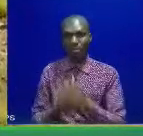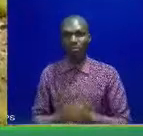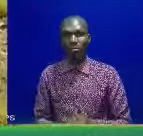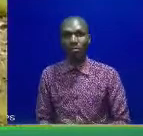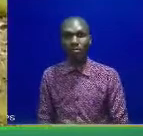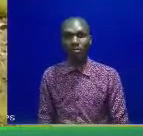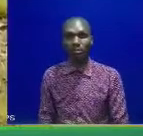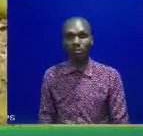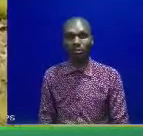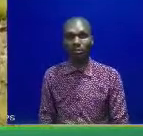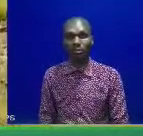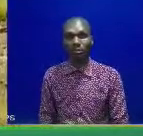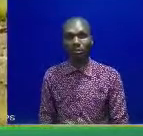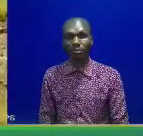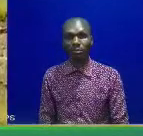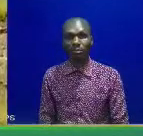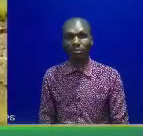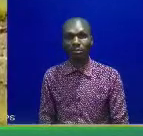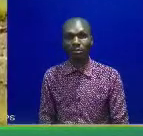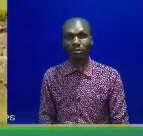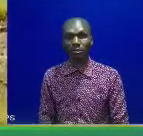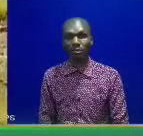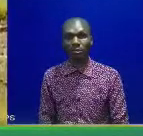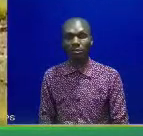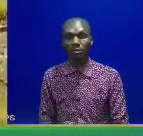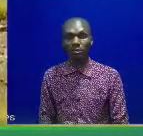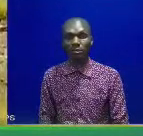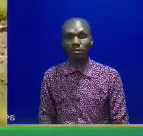kenye. Ego toka ime ya ugodi ya bugiaku muime bungi ya